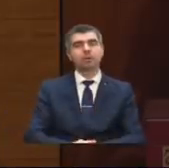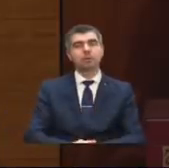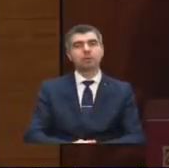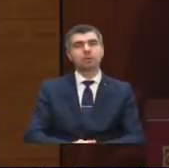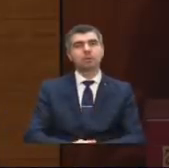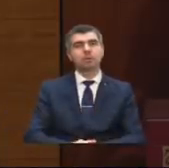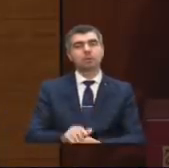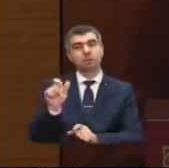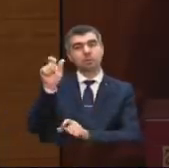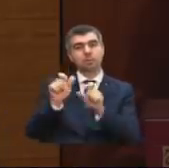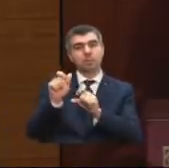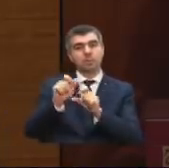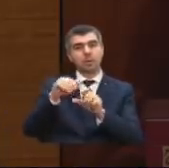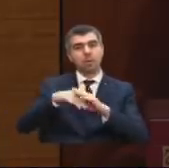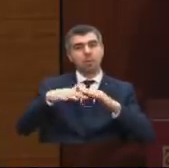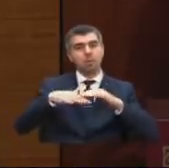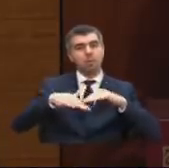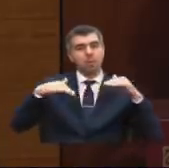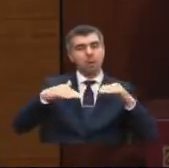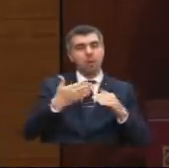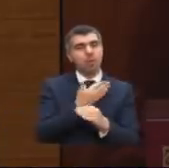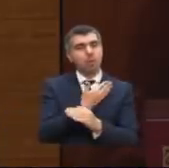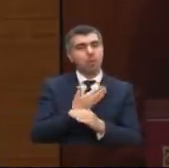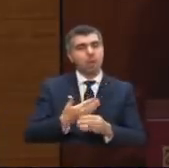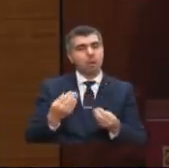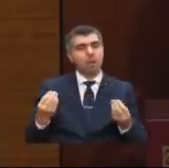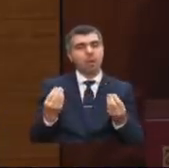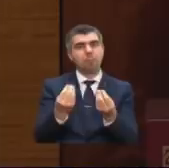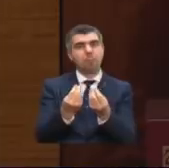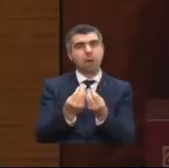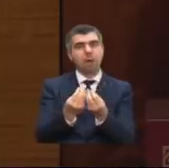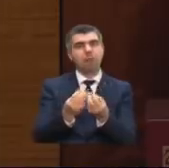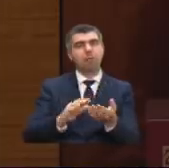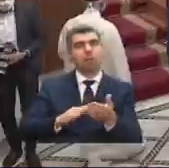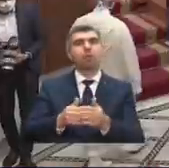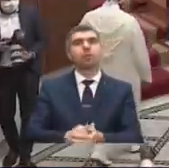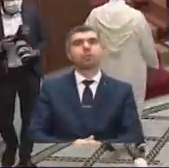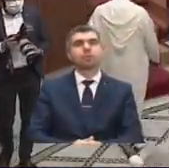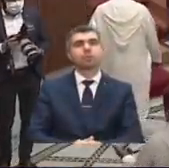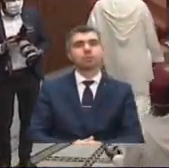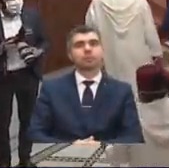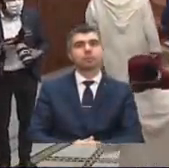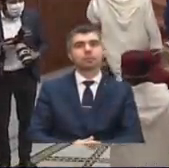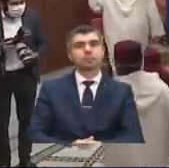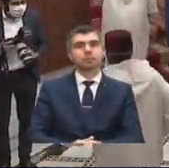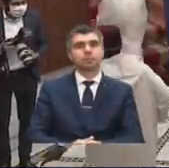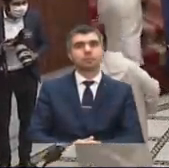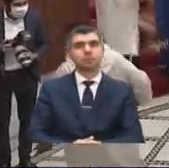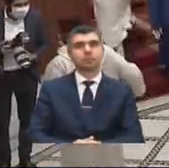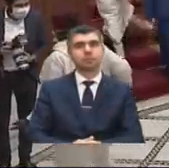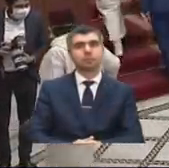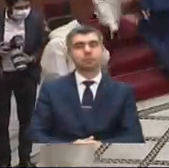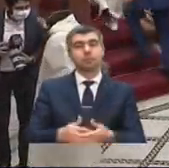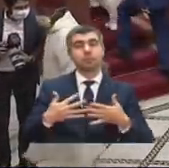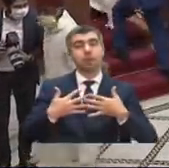جيدة نسبيا من طبيعة الحال، جيدة لأنهم كيتلقوا التعويضات. إذا على المستوى الاجتماعي هذا كنفكوه، لاحظي بأن المغرب